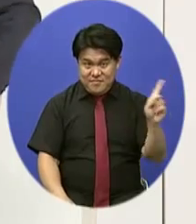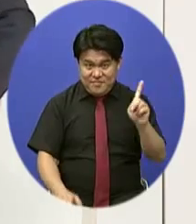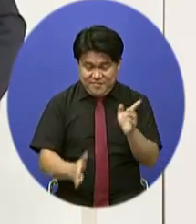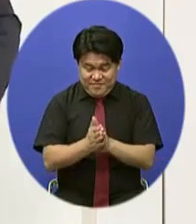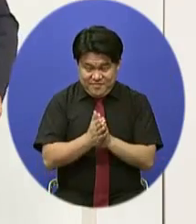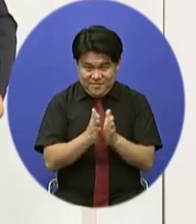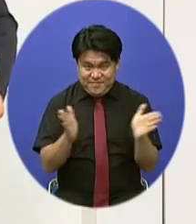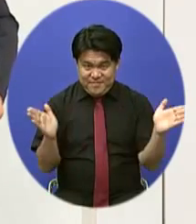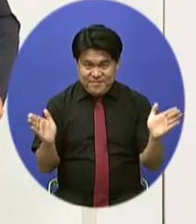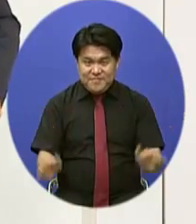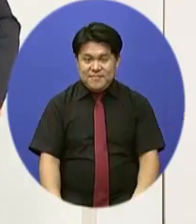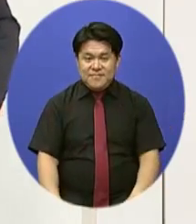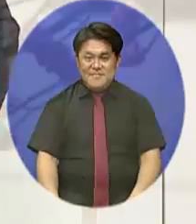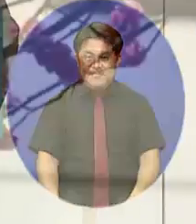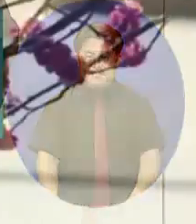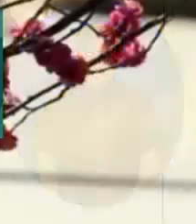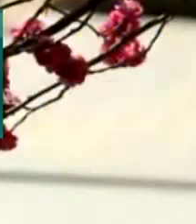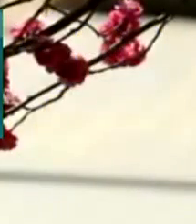음악 주세요!